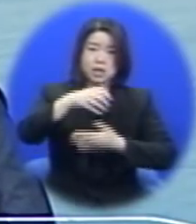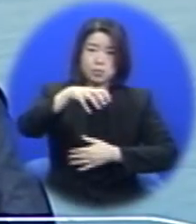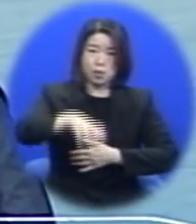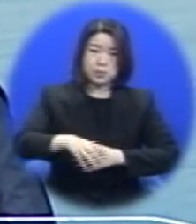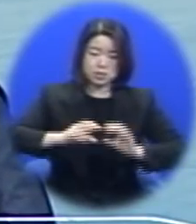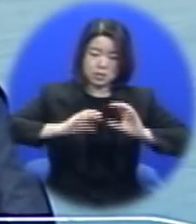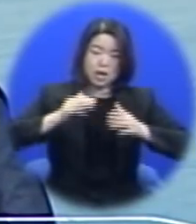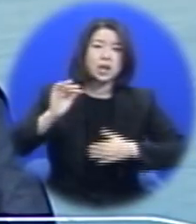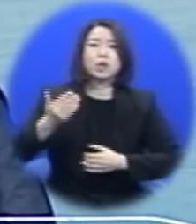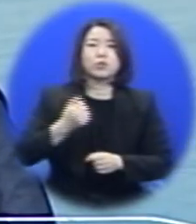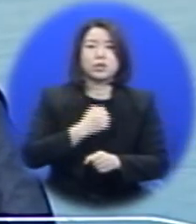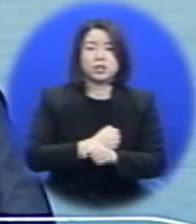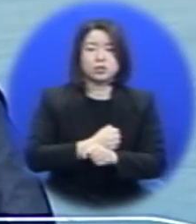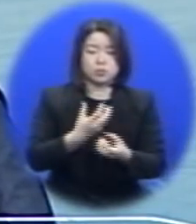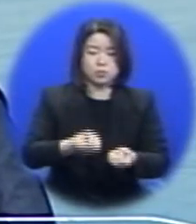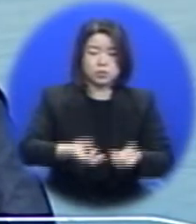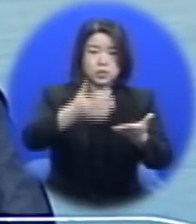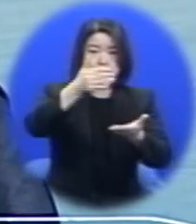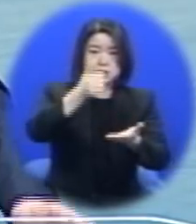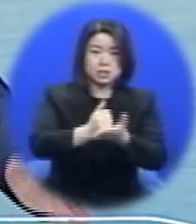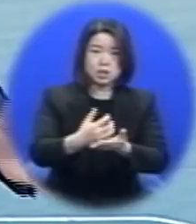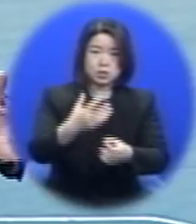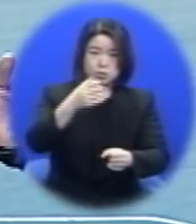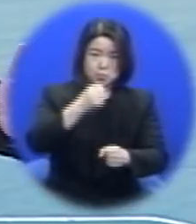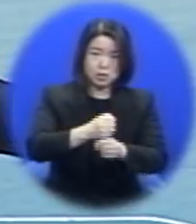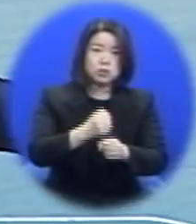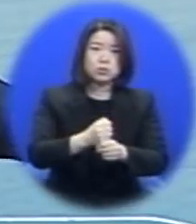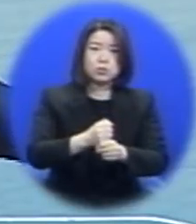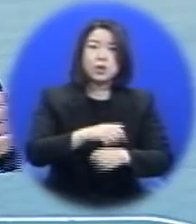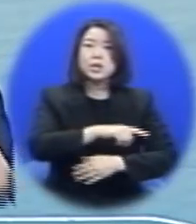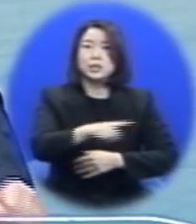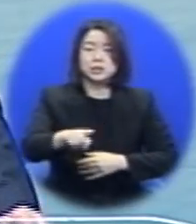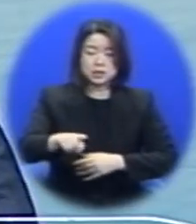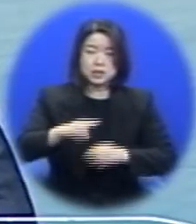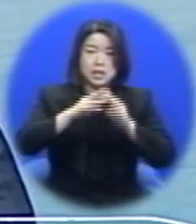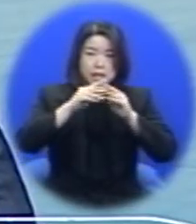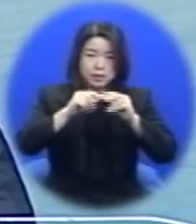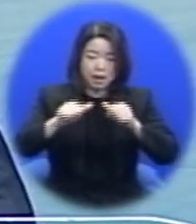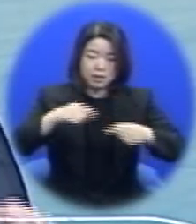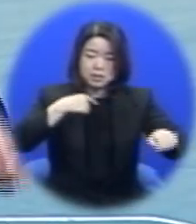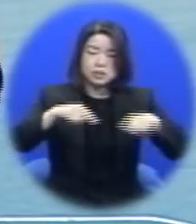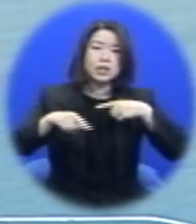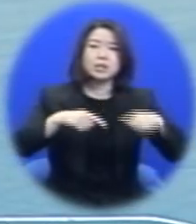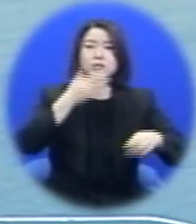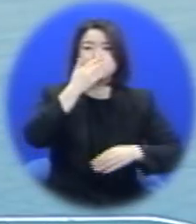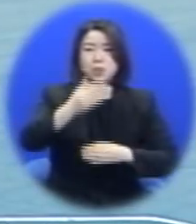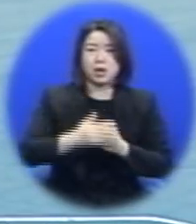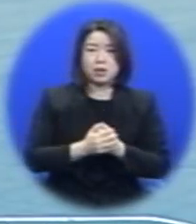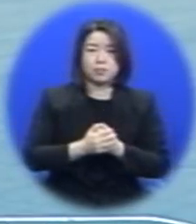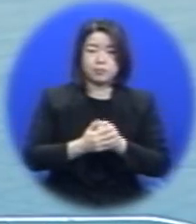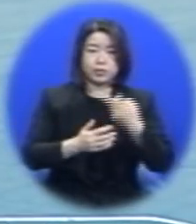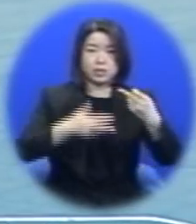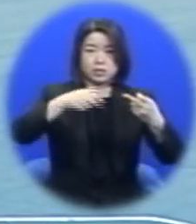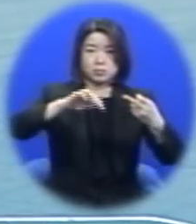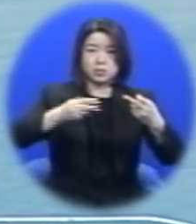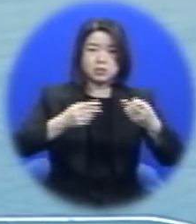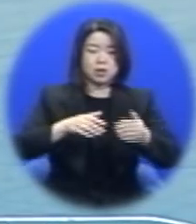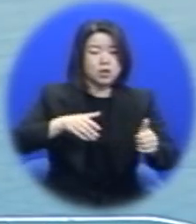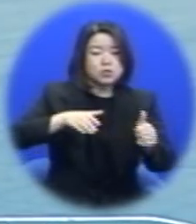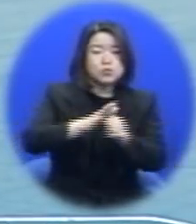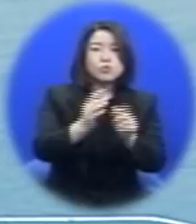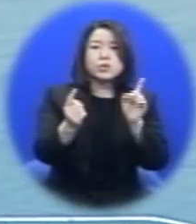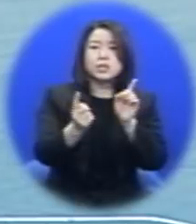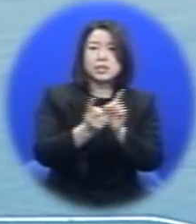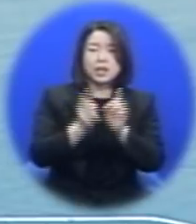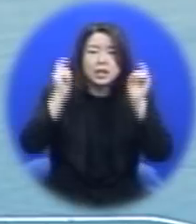하시고 제사장으로 삼으셨습니다. 그래서 그들은 땅을 다스릴 것입니다. 12절에 죽임을 당하신 어린